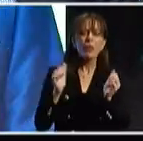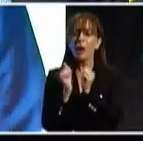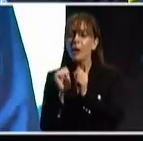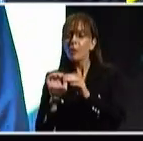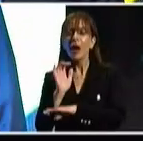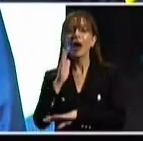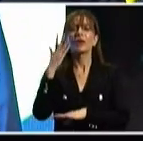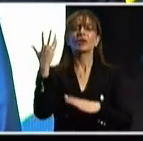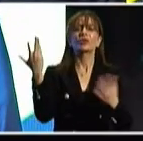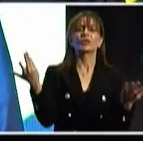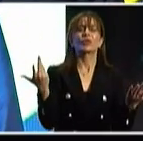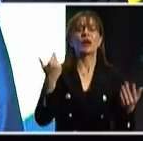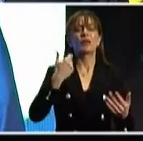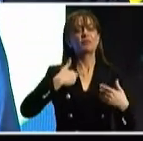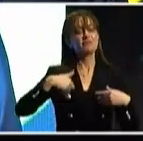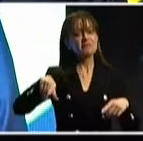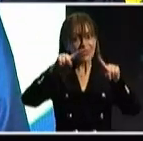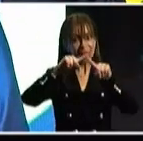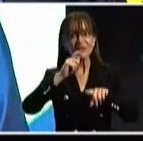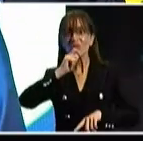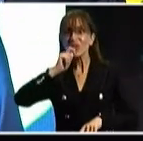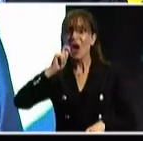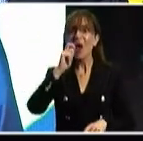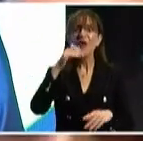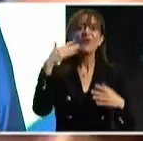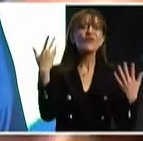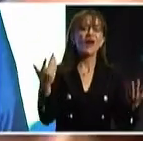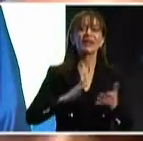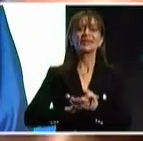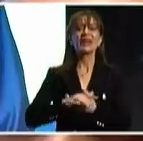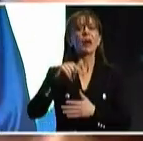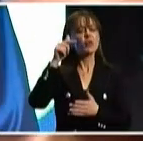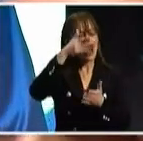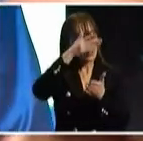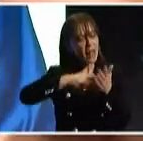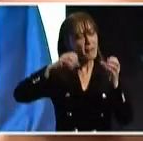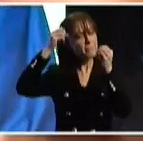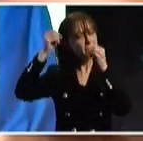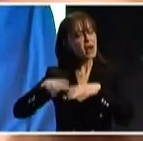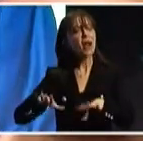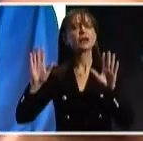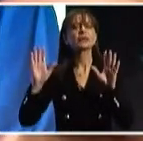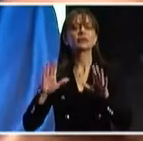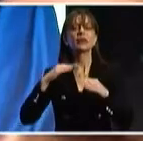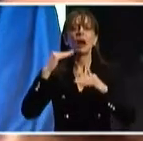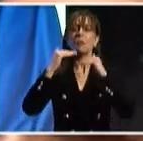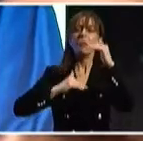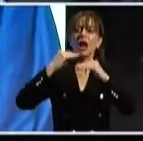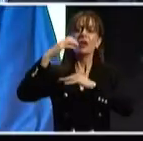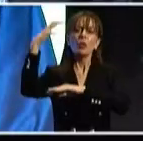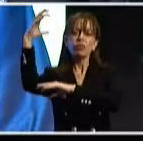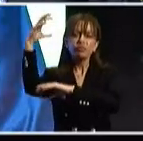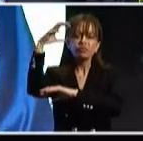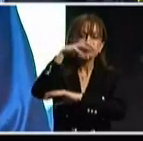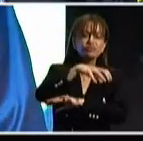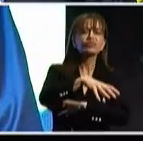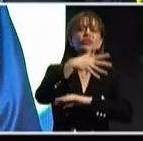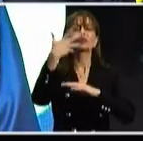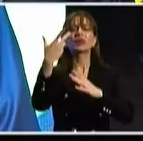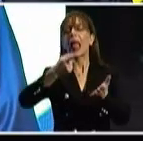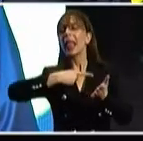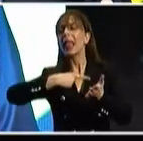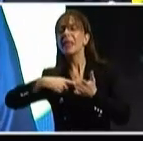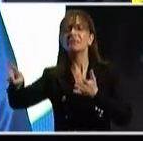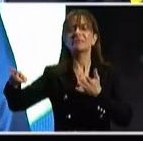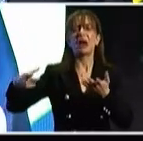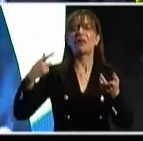bir söz verdik. Bunların yarım bıraktıklarını da, hafriyat döktüklerini de, iptal ettiklerini de inşallah